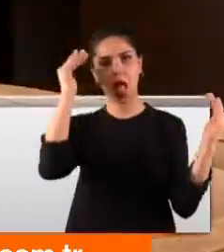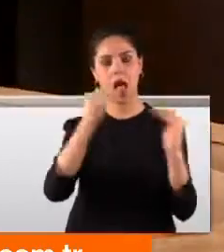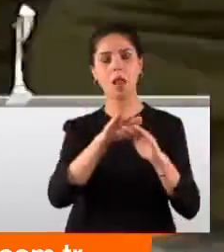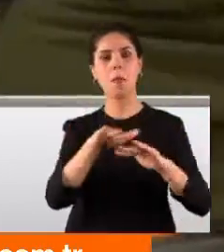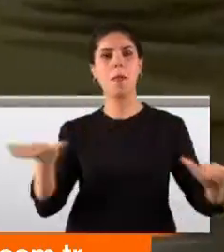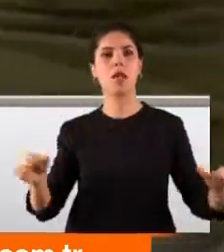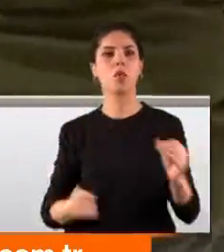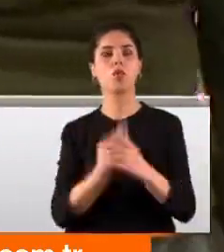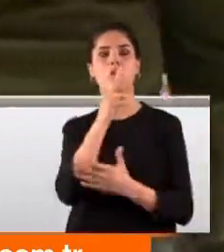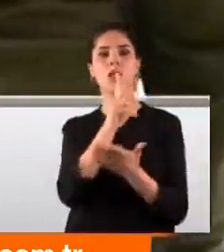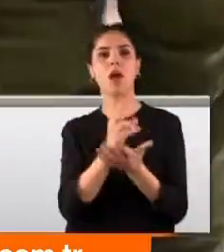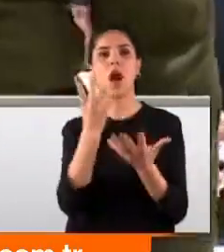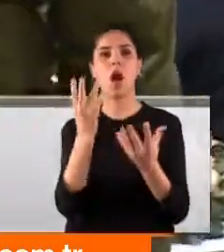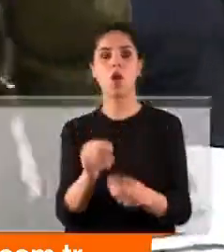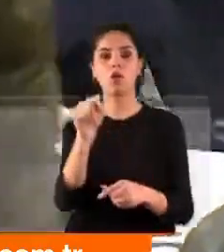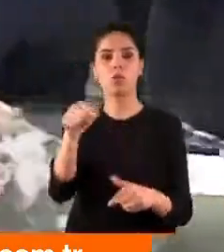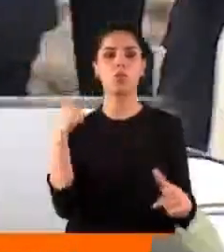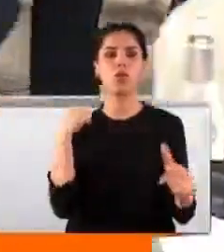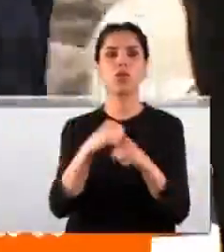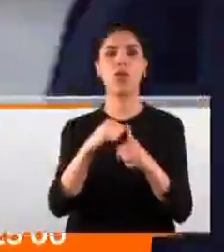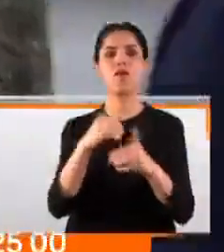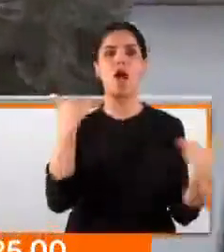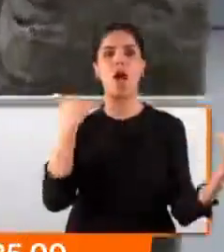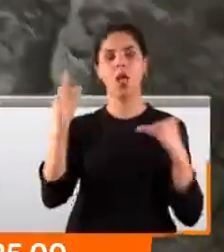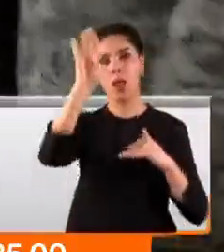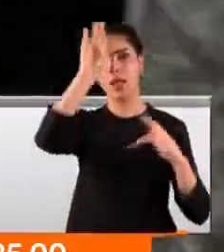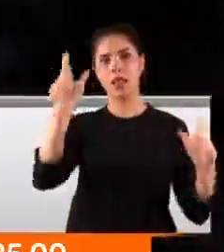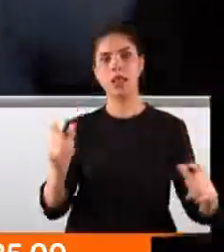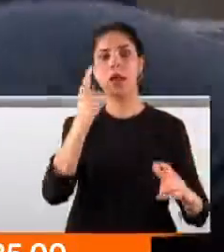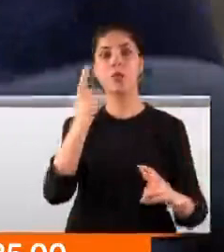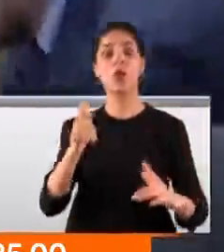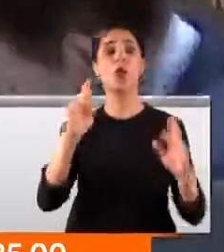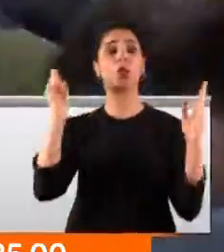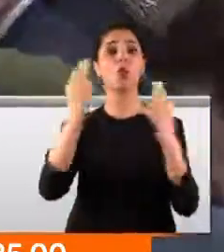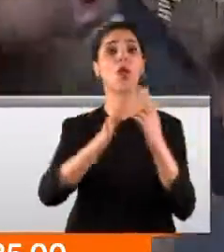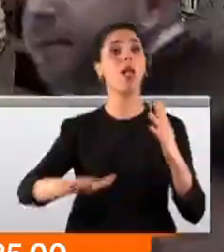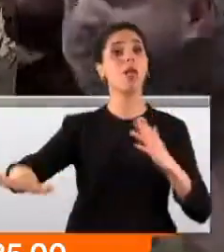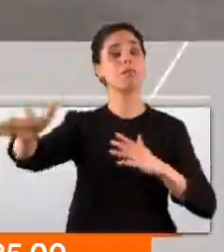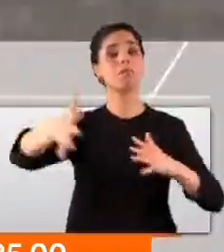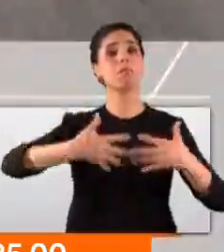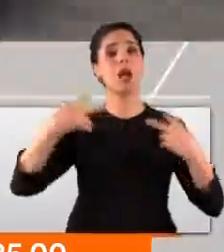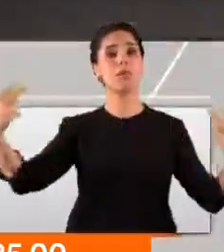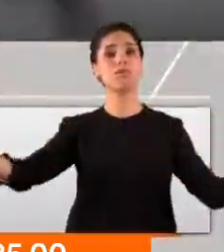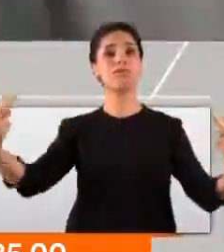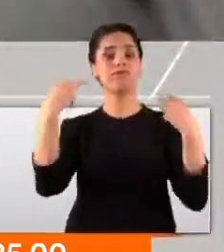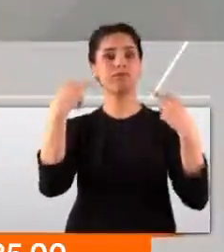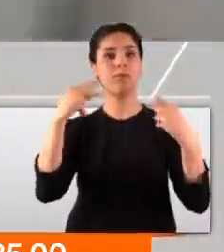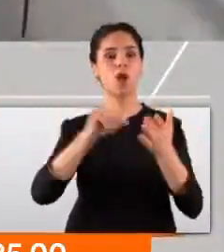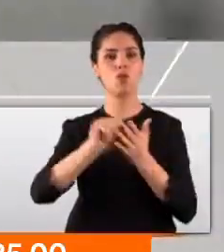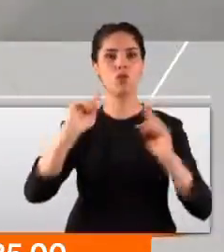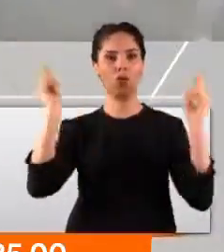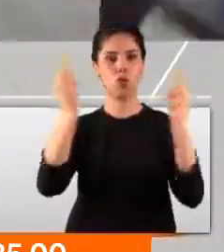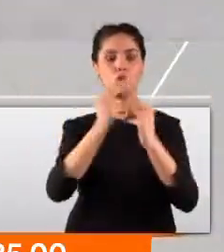kurulması kararlaştırıldı. Ama bu kez adres İstanbul'du. Tüm dünyanın gözü yine Türkiye'ye çevrildi. Tüm dünya